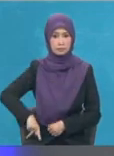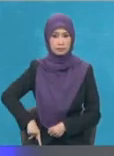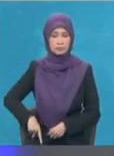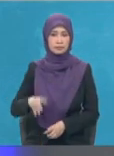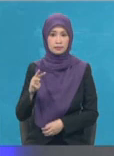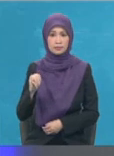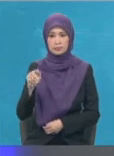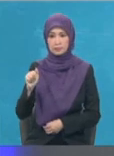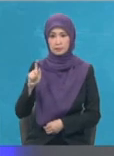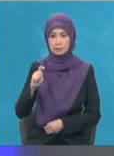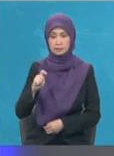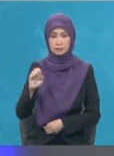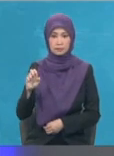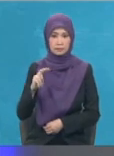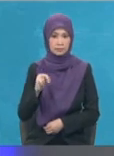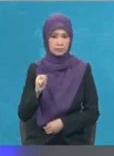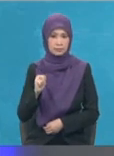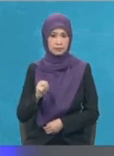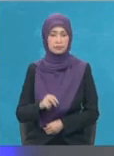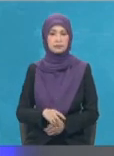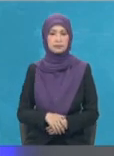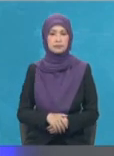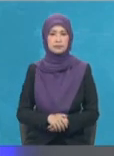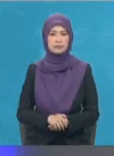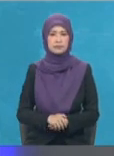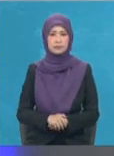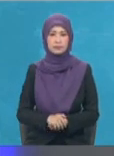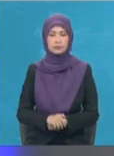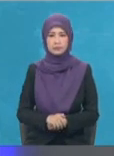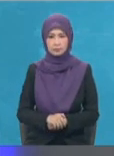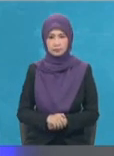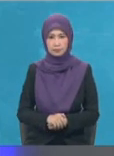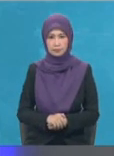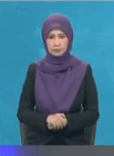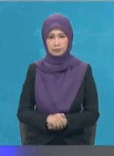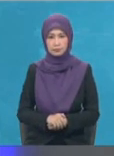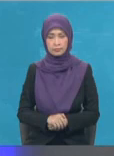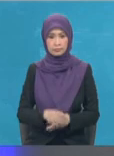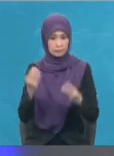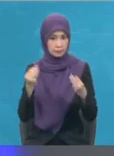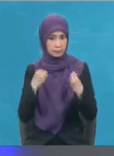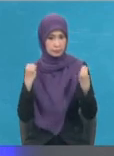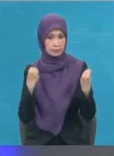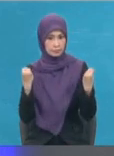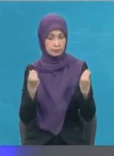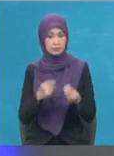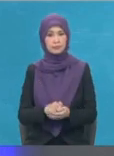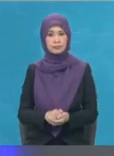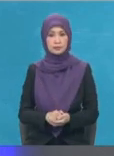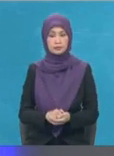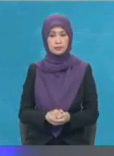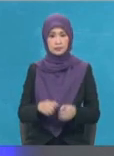yang maha Mulia Paduka Sri Baginda Sultan Haji hasnable kiamat Daulah majelis berlangsung di surah